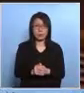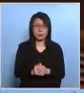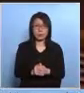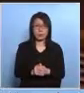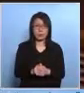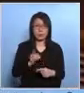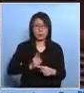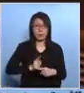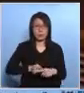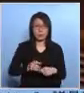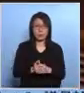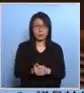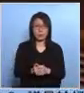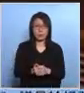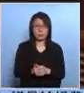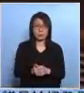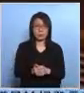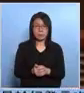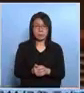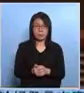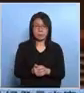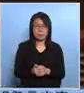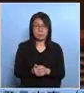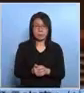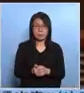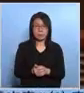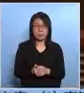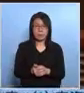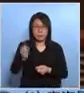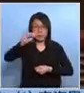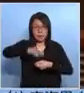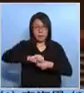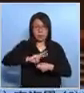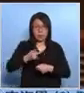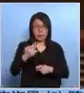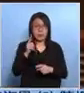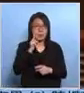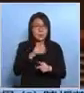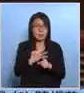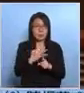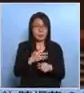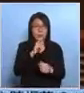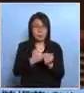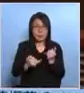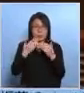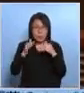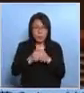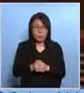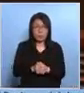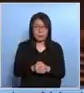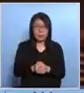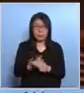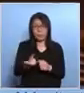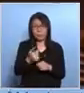其實這個延伸到14個星期的產假仍然是很多議員都說仍然是低於很多、